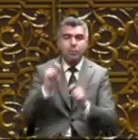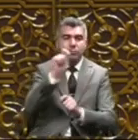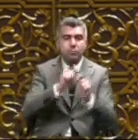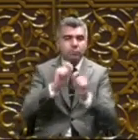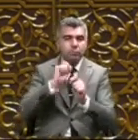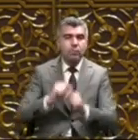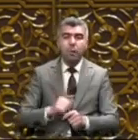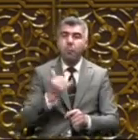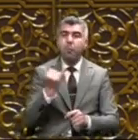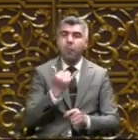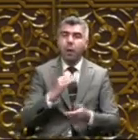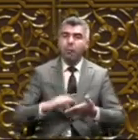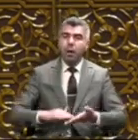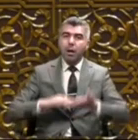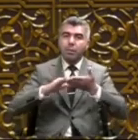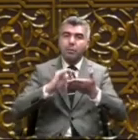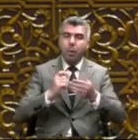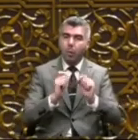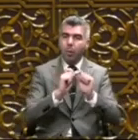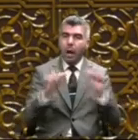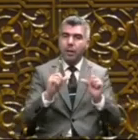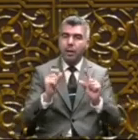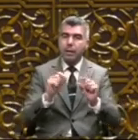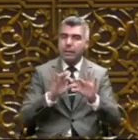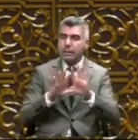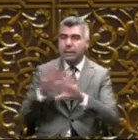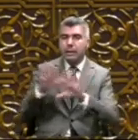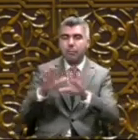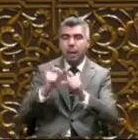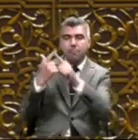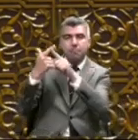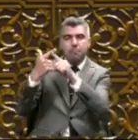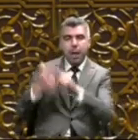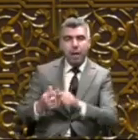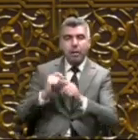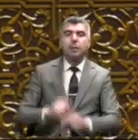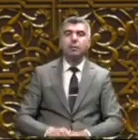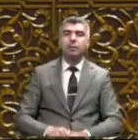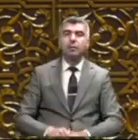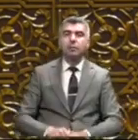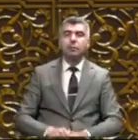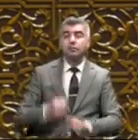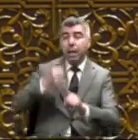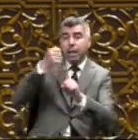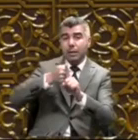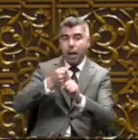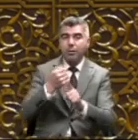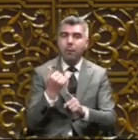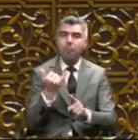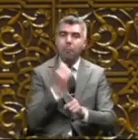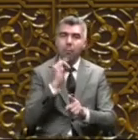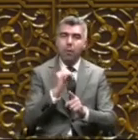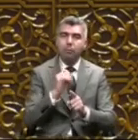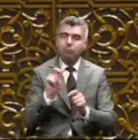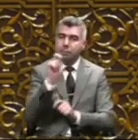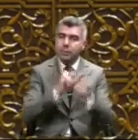ساهم في تعزيز شفافيه تدبير الماليه العموميه وقوى من حكمتها ان هذه الاصلاحات المهمه ساهمت في